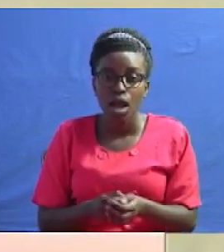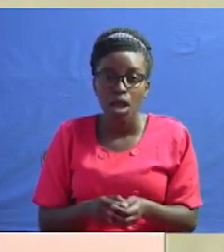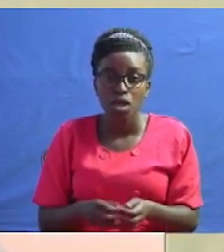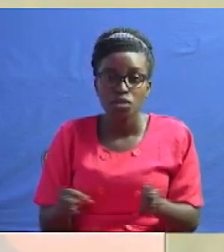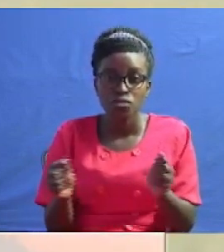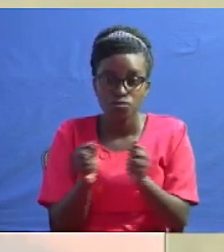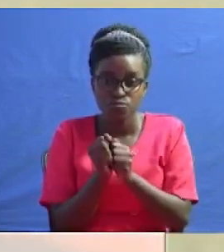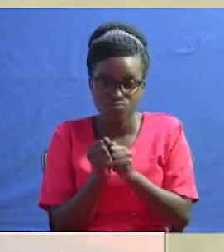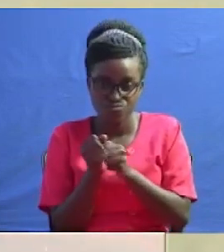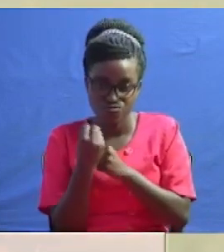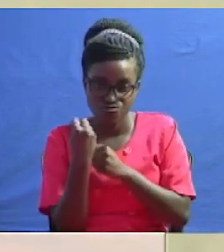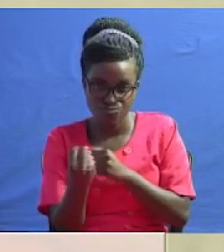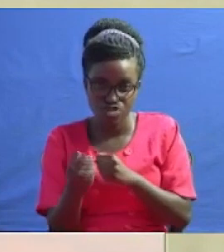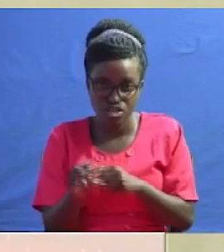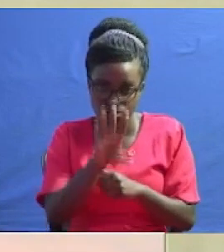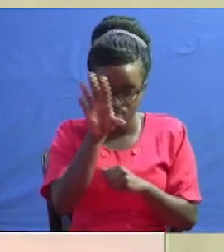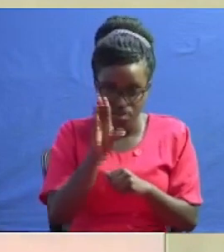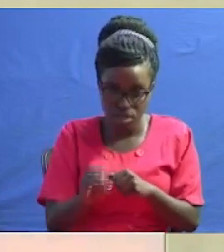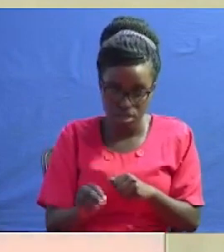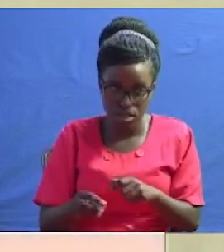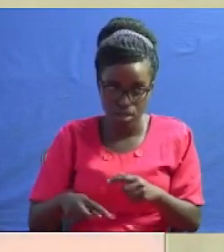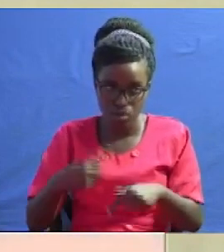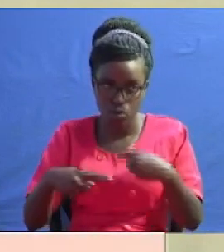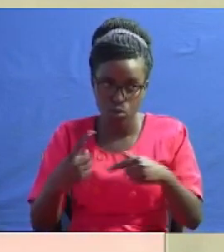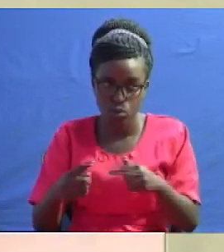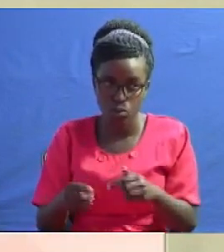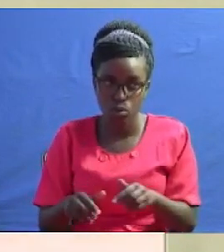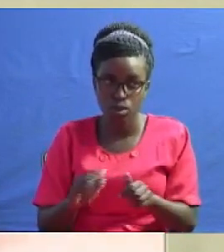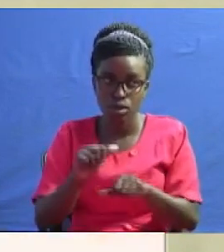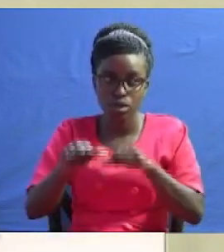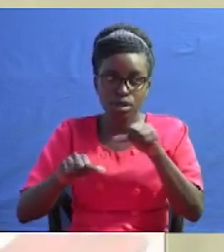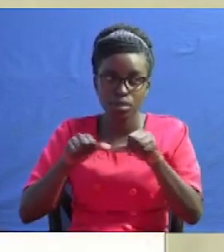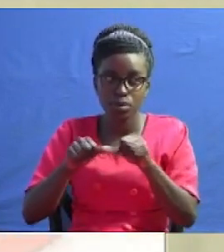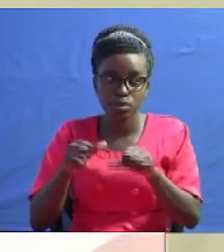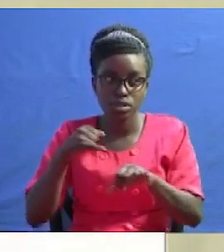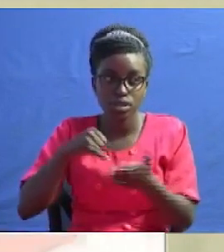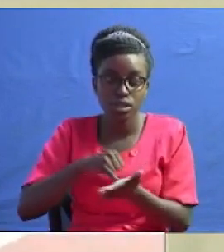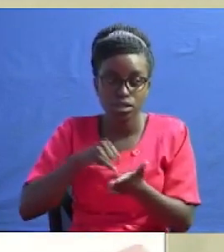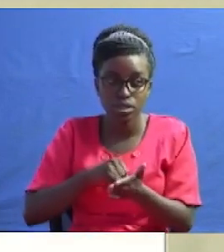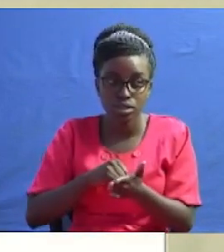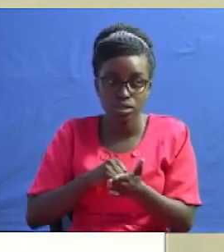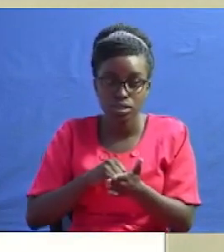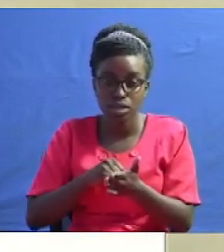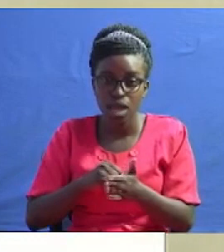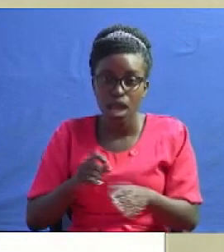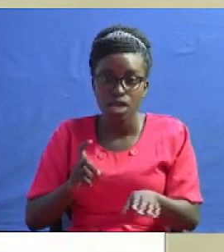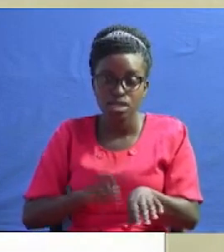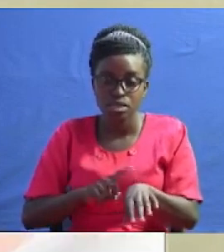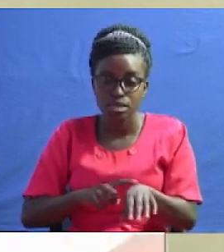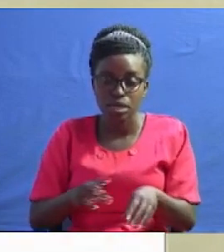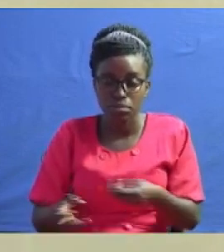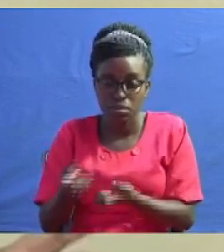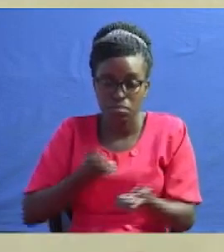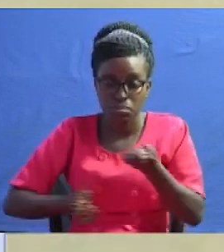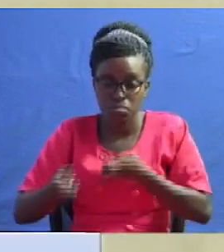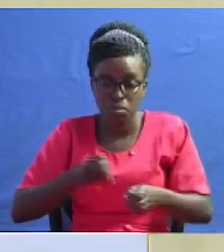15% that goes to the counties, and I am sure we got that because of the constitution of 2010, when we have